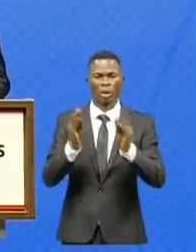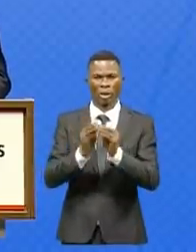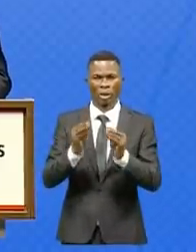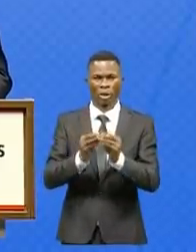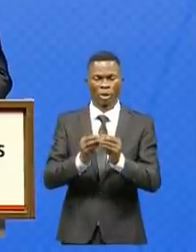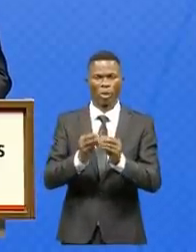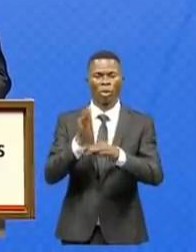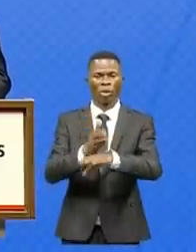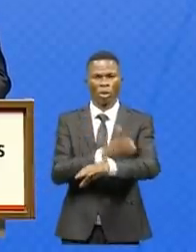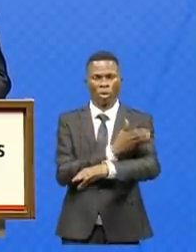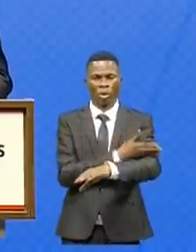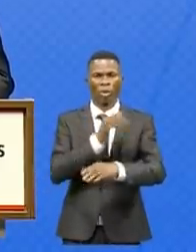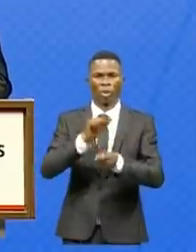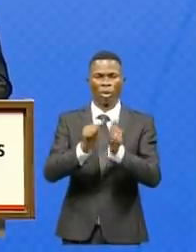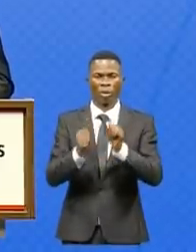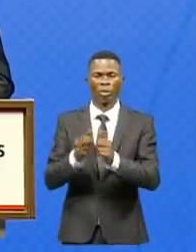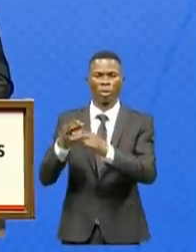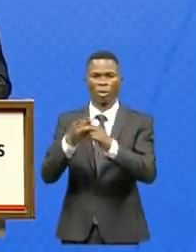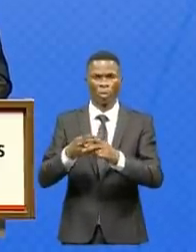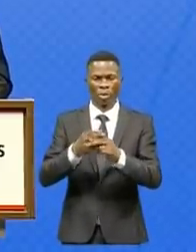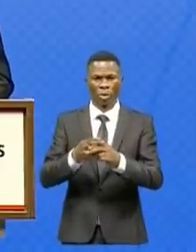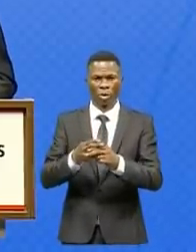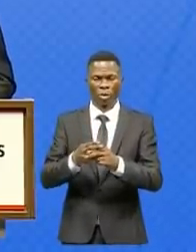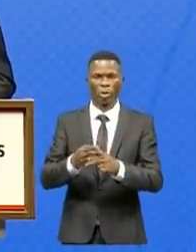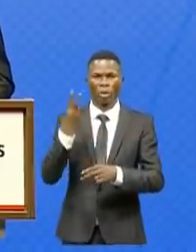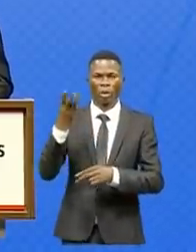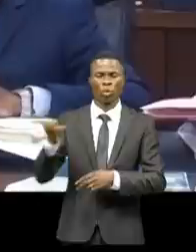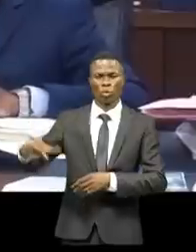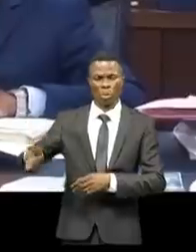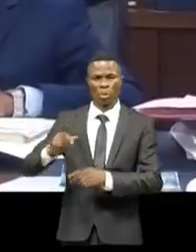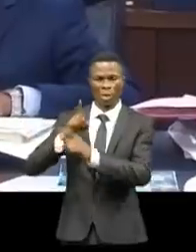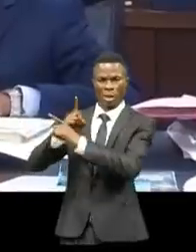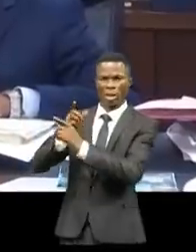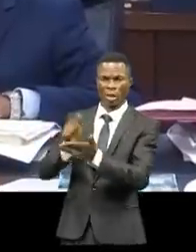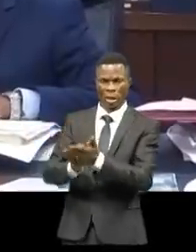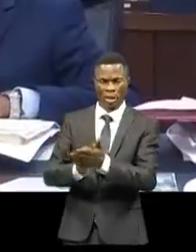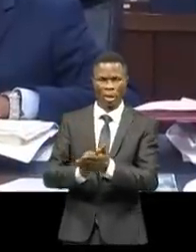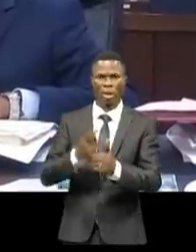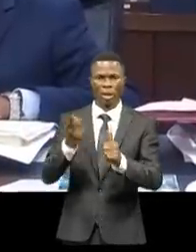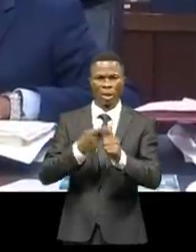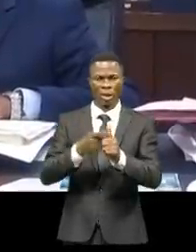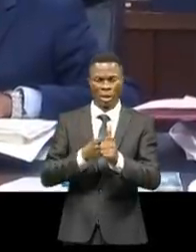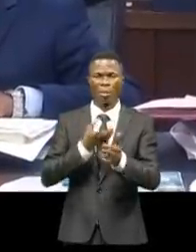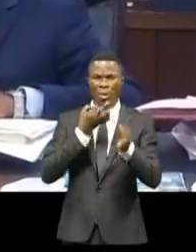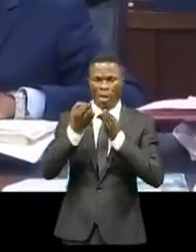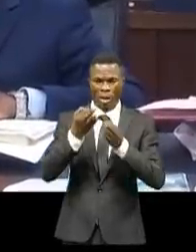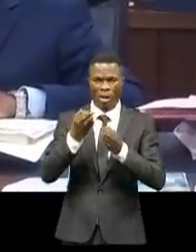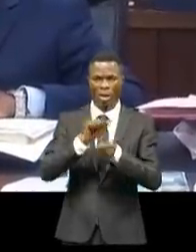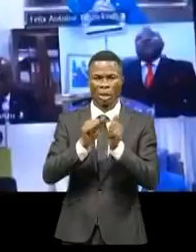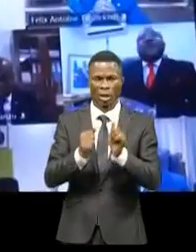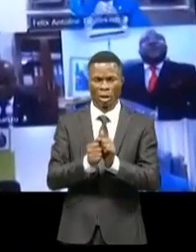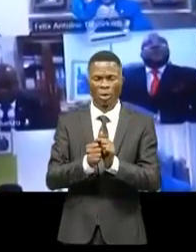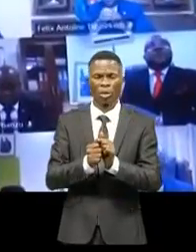de l'évolution de la situation sécuritaire dans toutes les 3 zones de défense. Il est particulièrement revenu sur